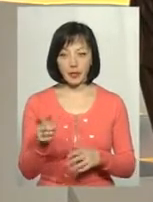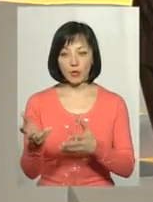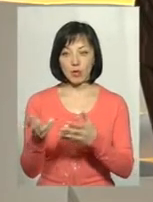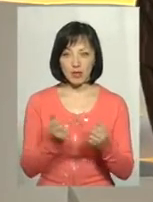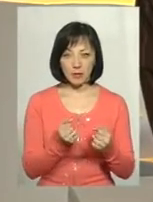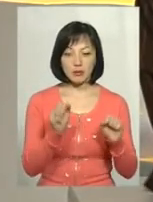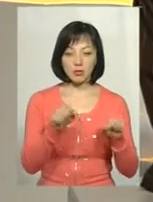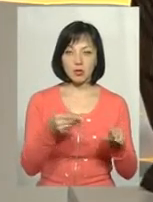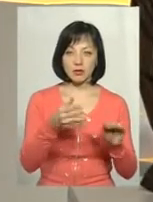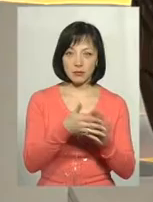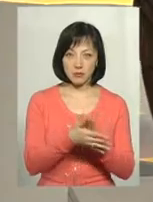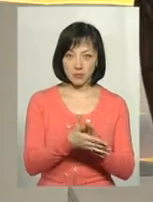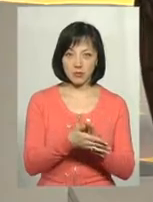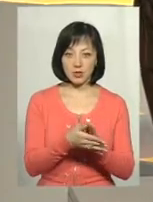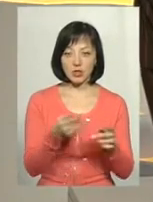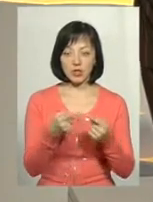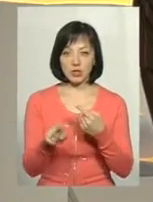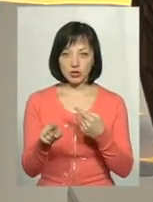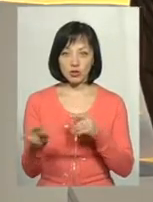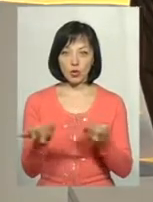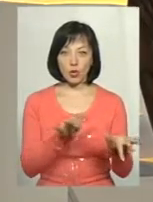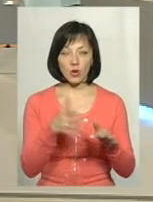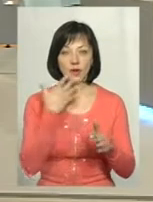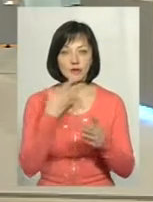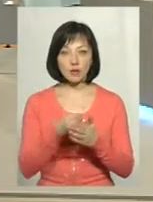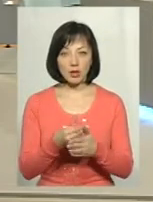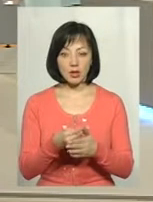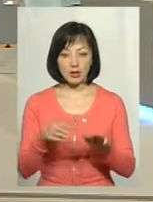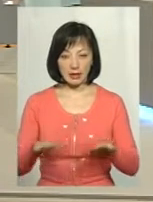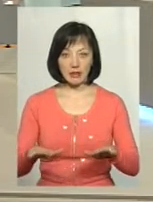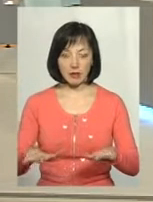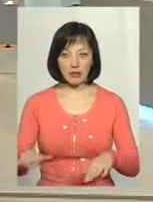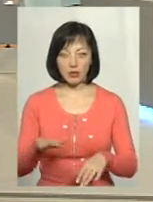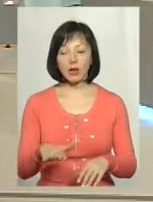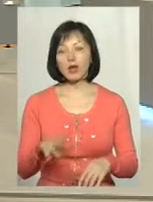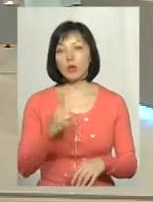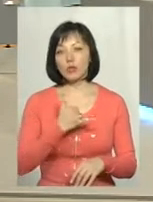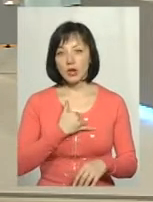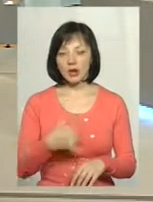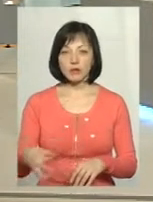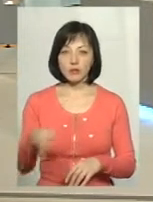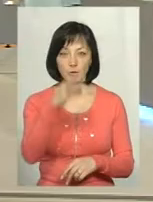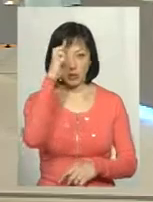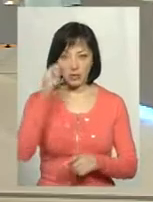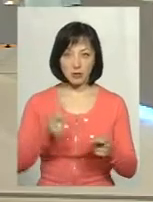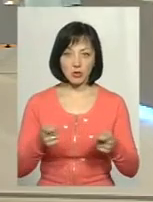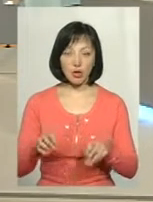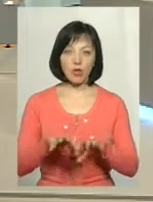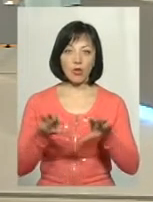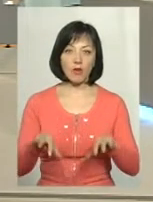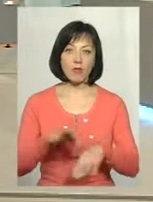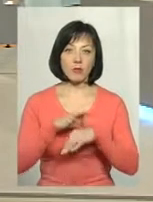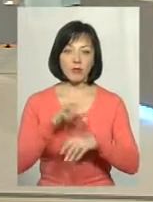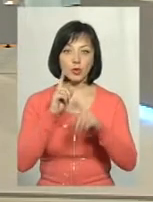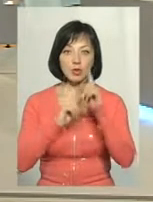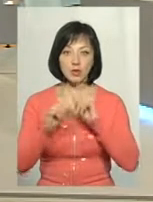отримали і змогли зробити інші кроки для своїх тергромад? Неодноразово в нас в облдержадміністрації голова проводив